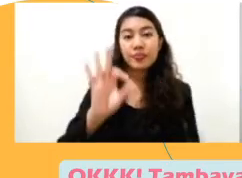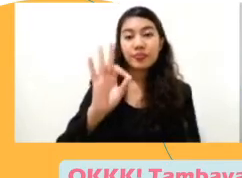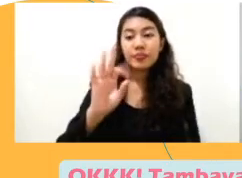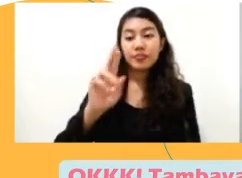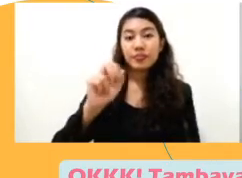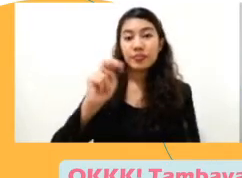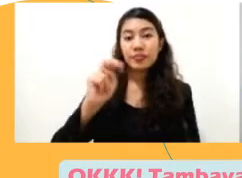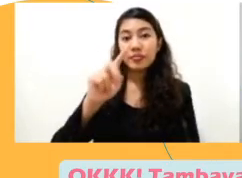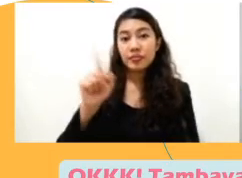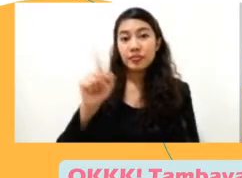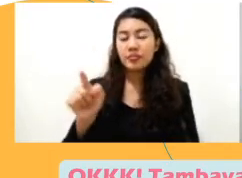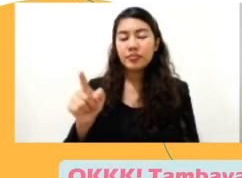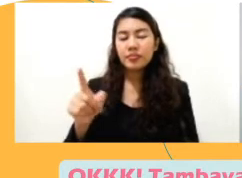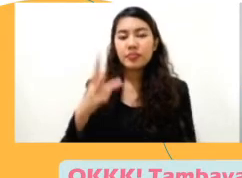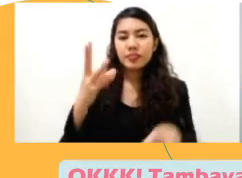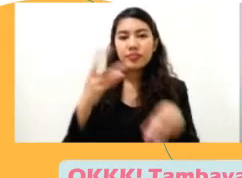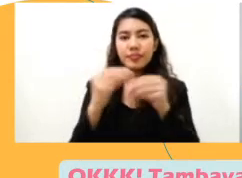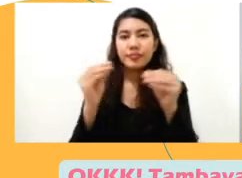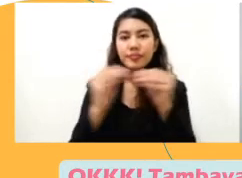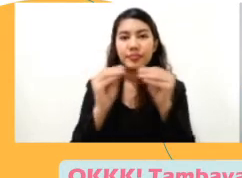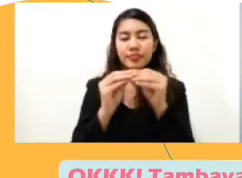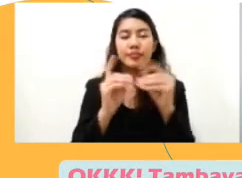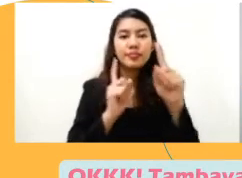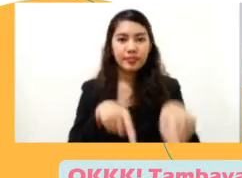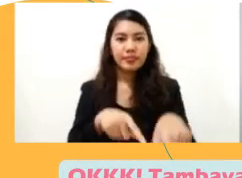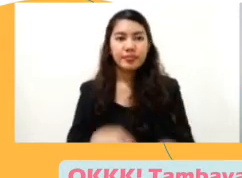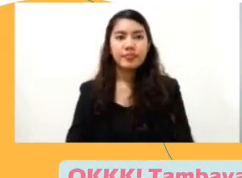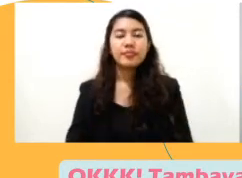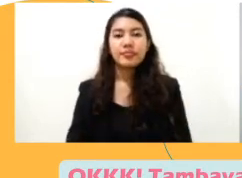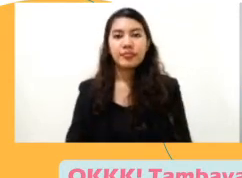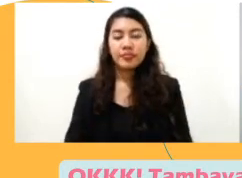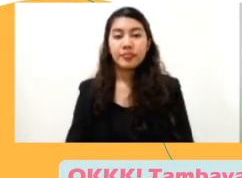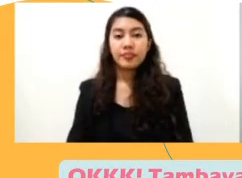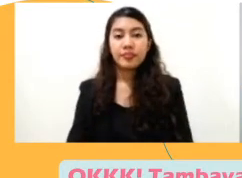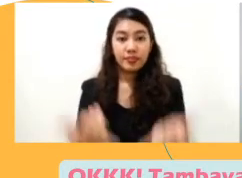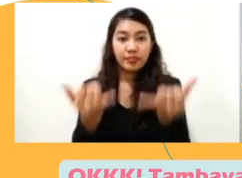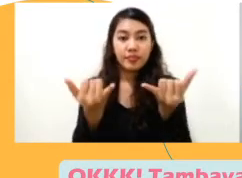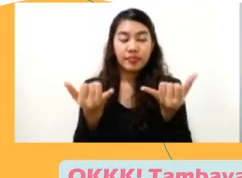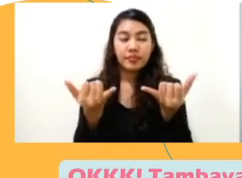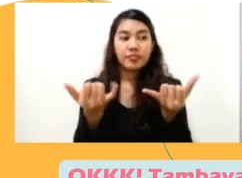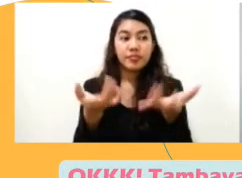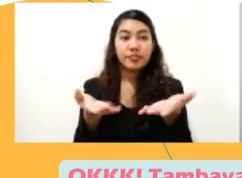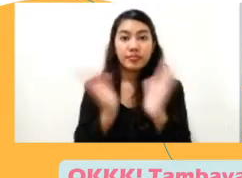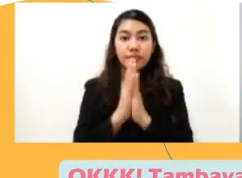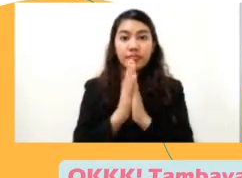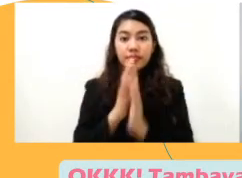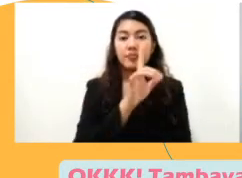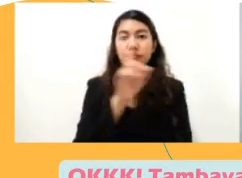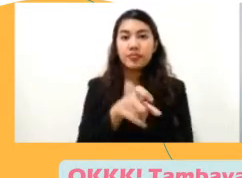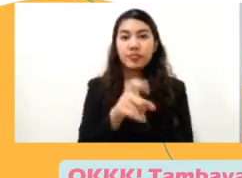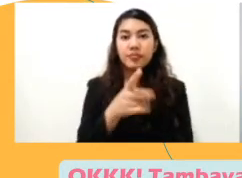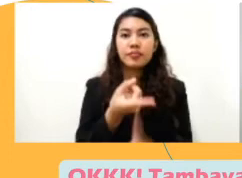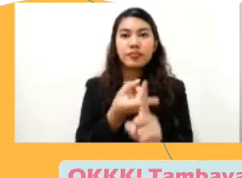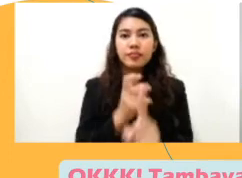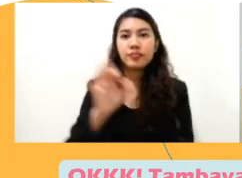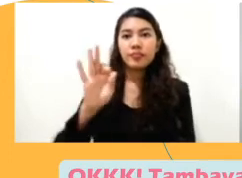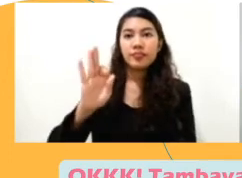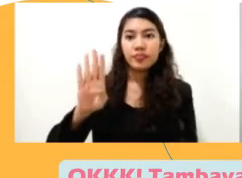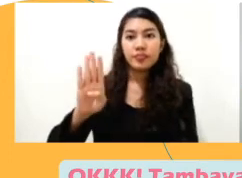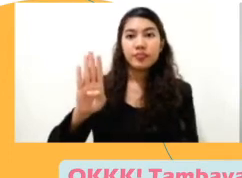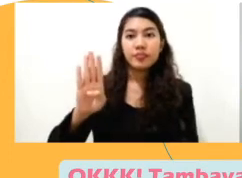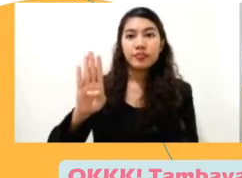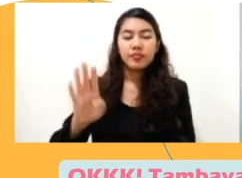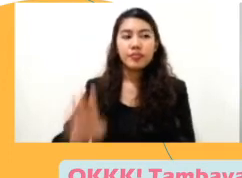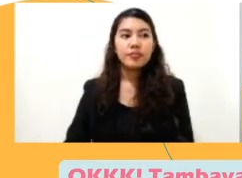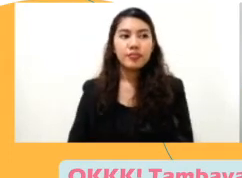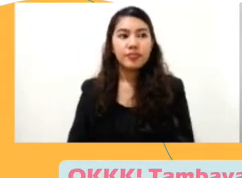ating pagsagot dun sa katanungan na 'yon, no? Ngayon po, meron pong tanong mula sa ating Facebook